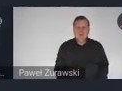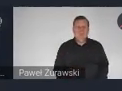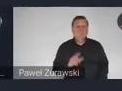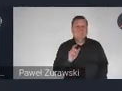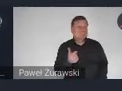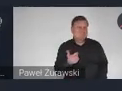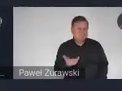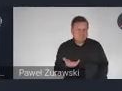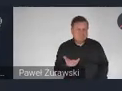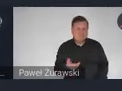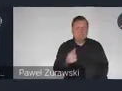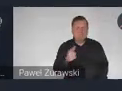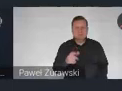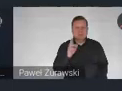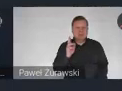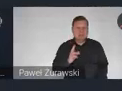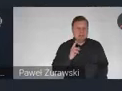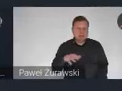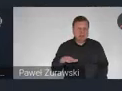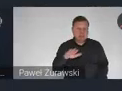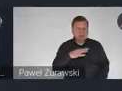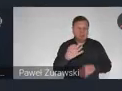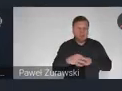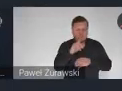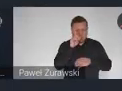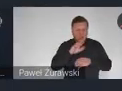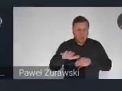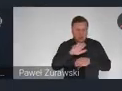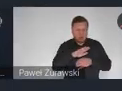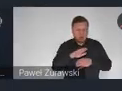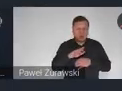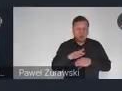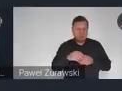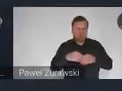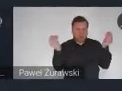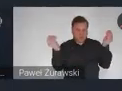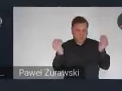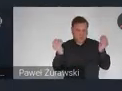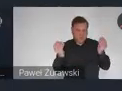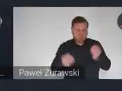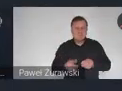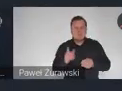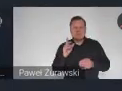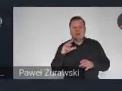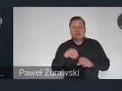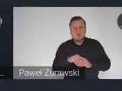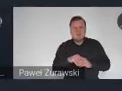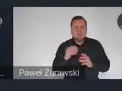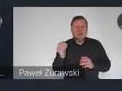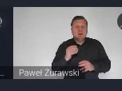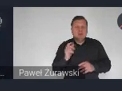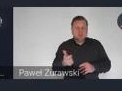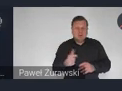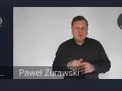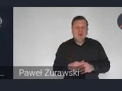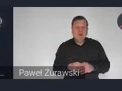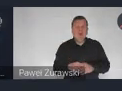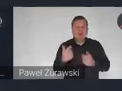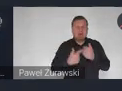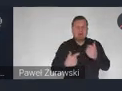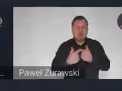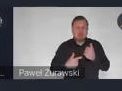mianowicie rozwój instytucjonalny uniwersytetów ludowych a w konsekwencji zwiększenie liczby